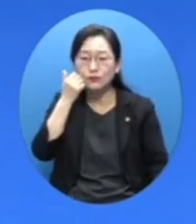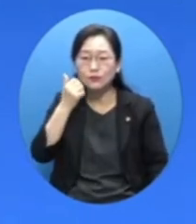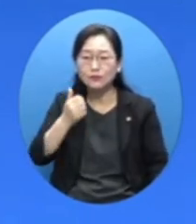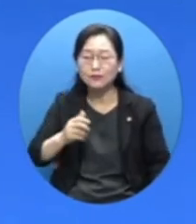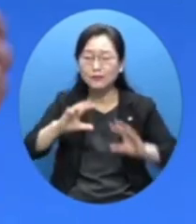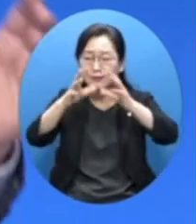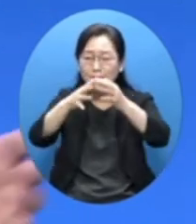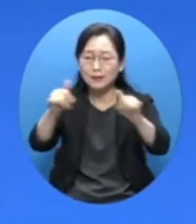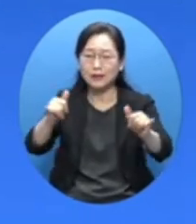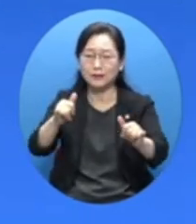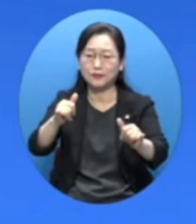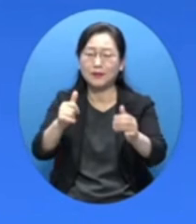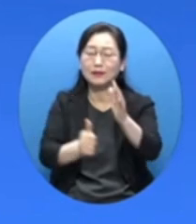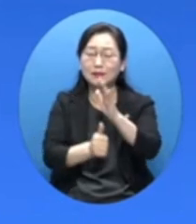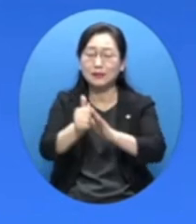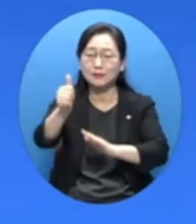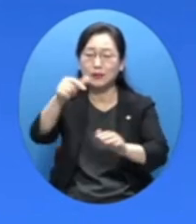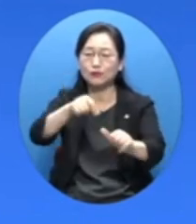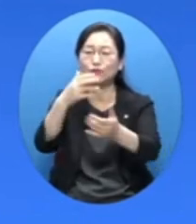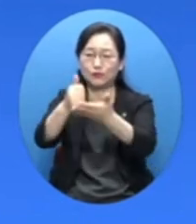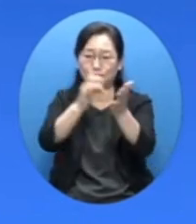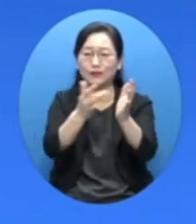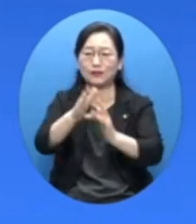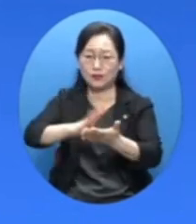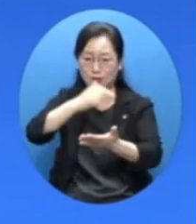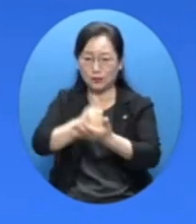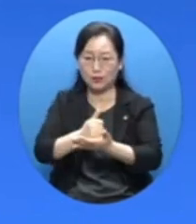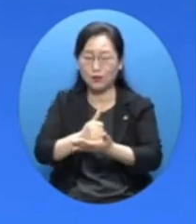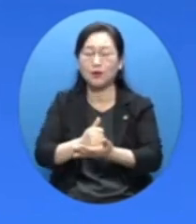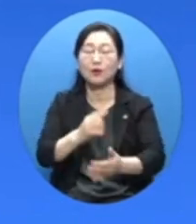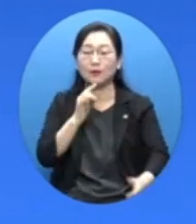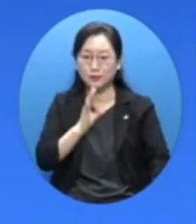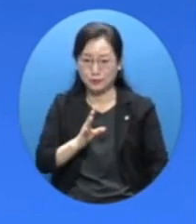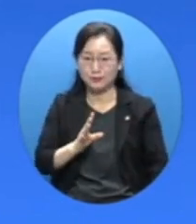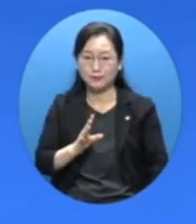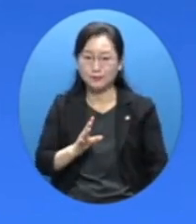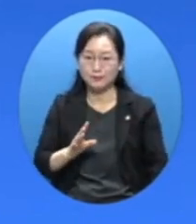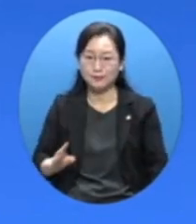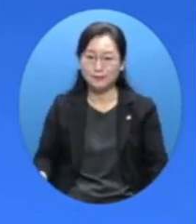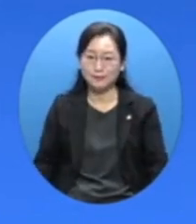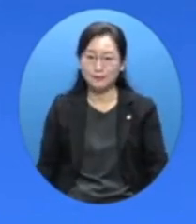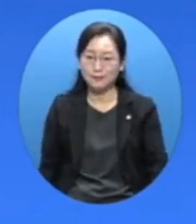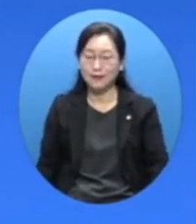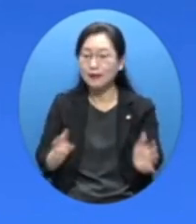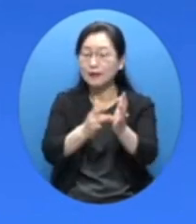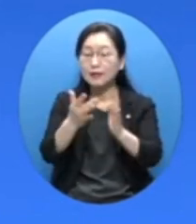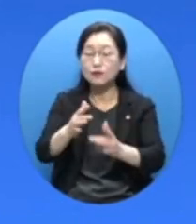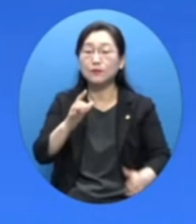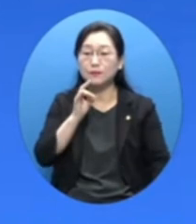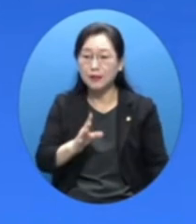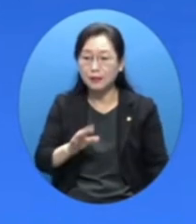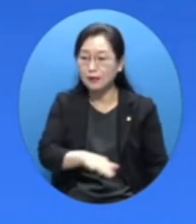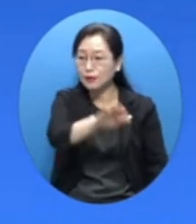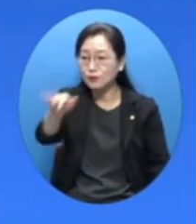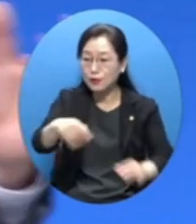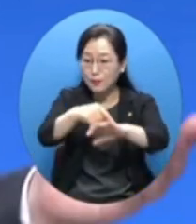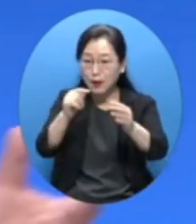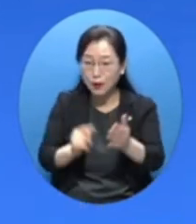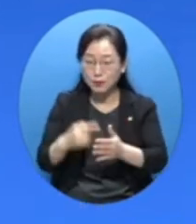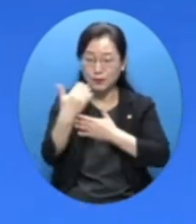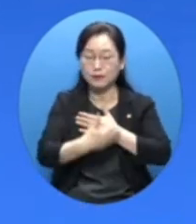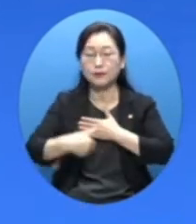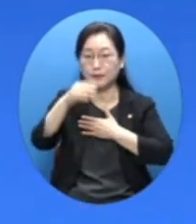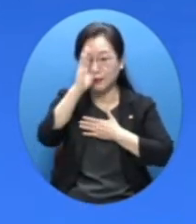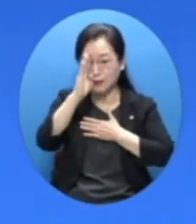인류의 희망되신 우리의 구혜주 예수 그리스도밖에 없습니다 예수님만이 우리를 마음의 병